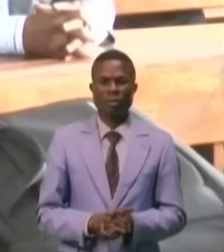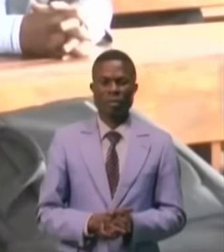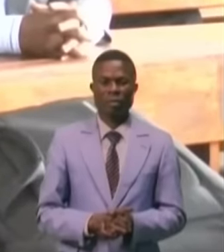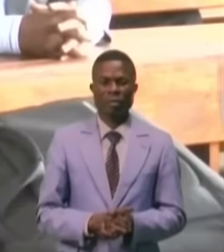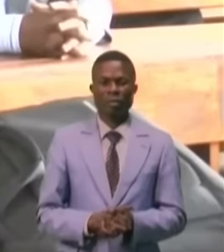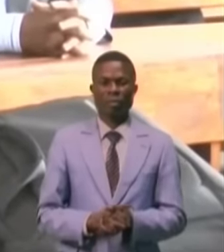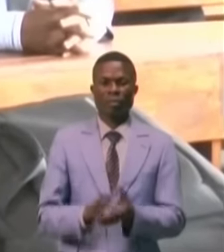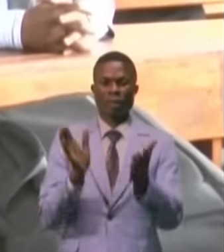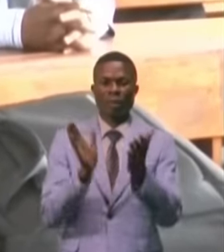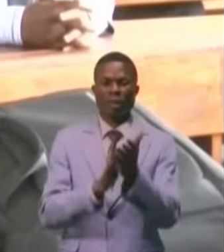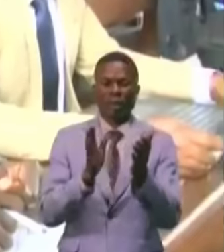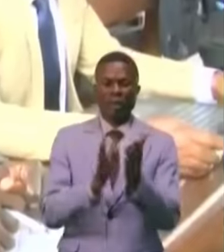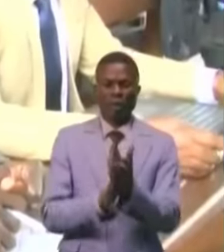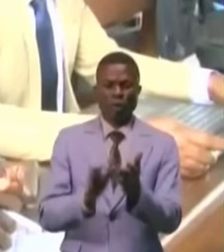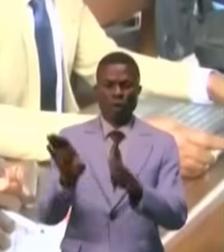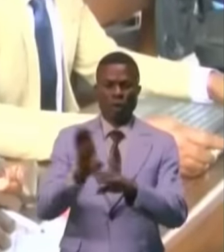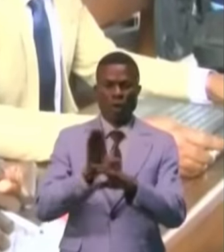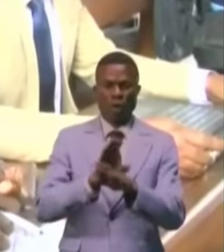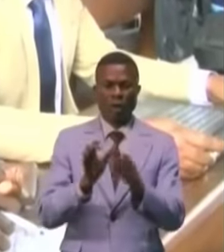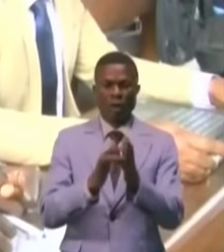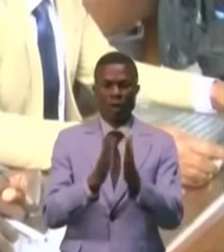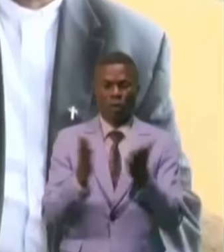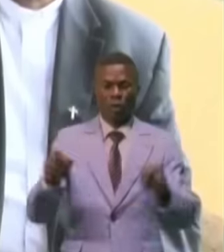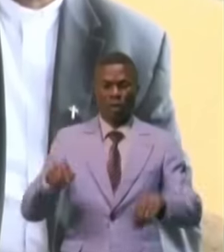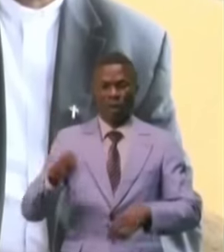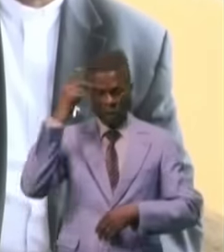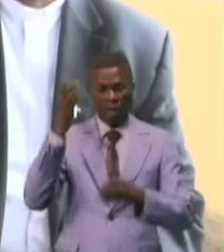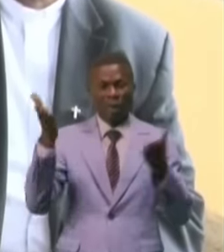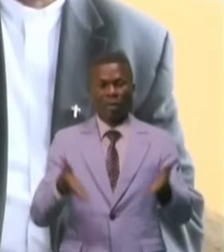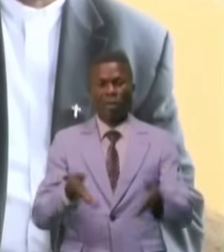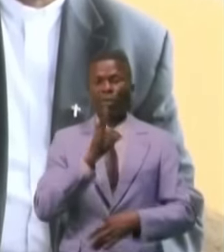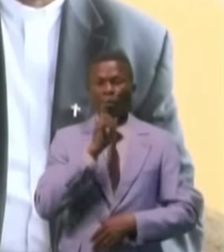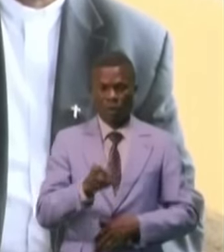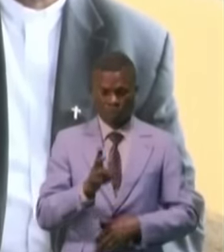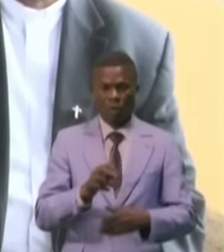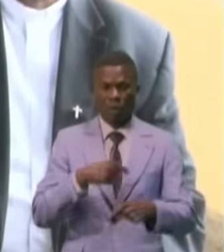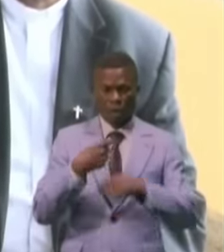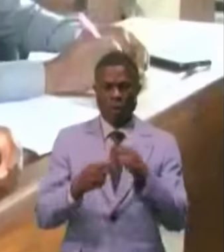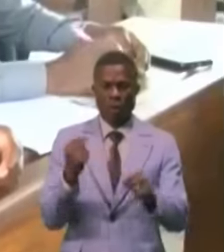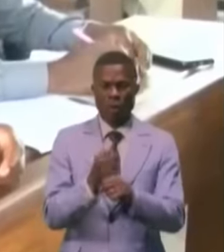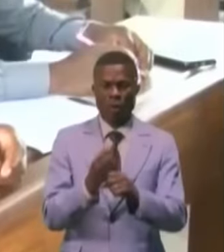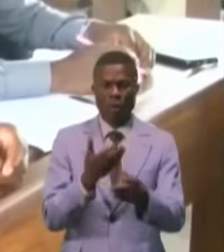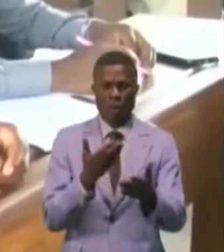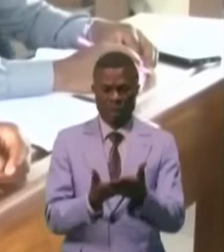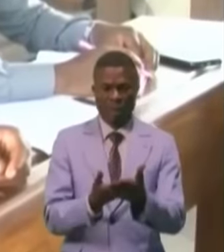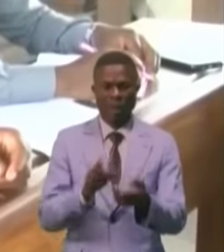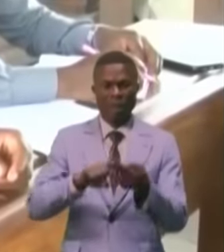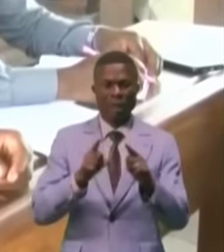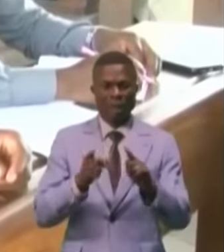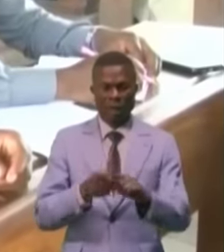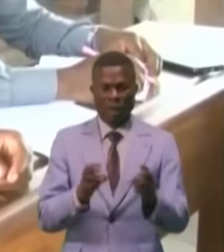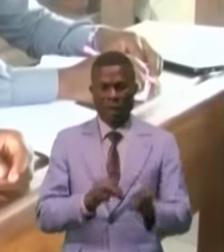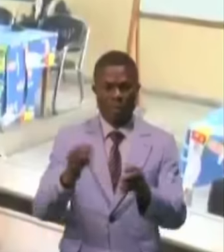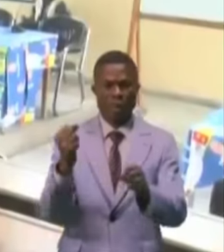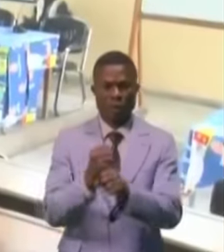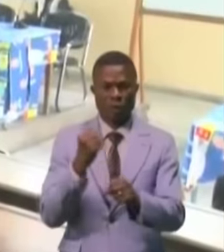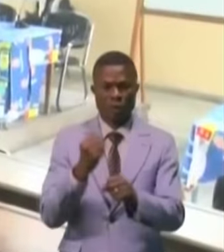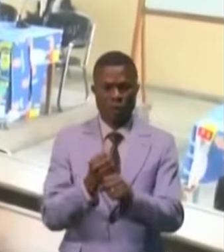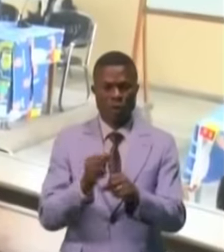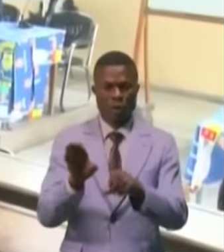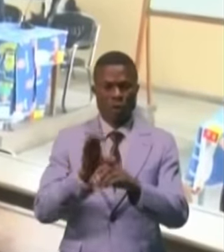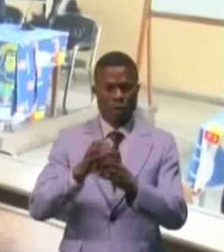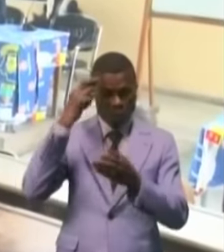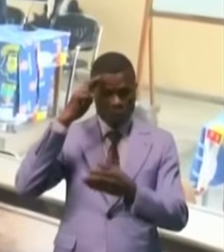L'école théologique de Kinshasa a une existence réelle. Elle a ses maîtres bien connus, ses disciples et des méthodes de travail ayant fourni